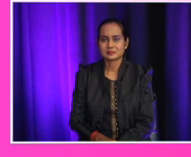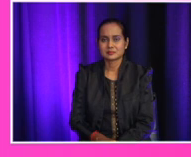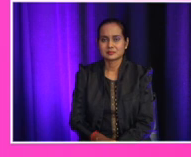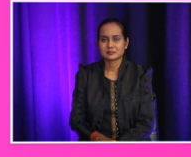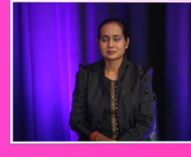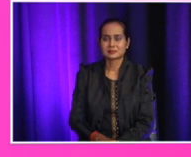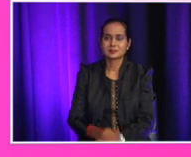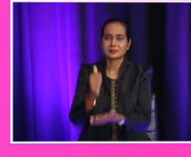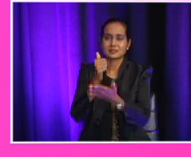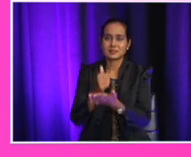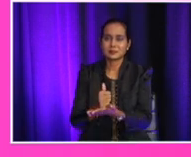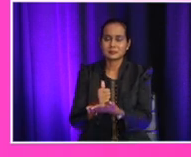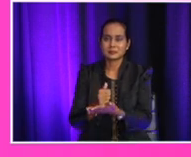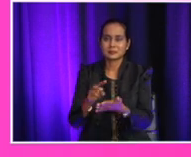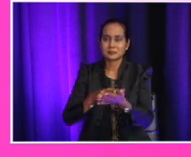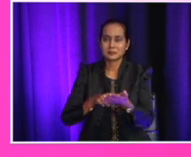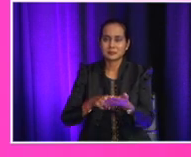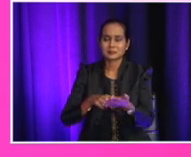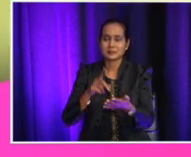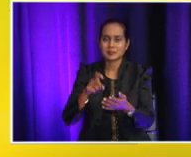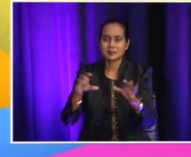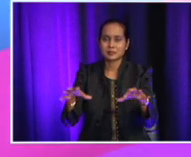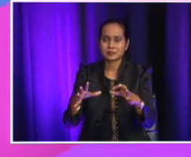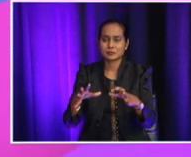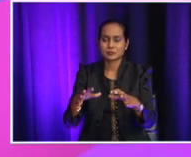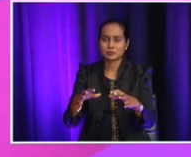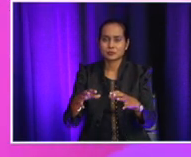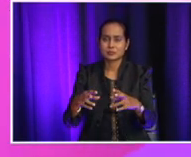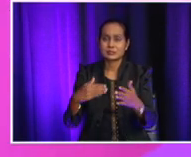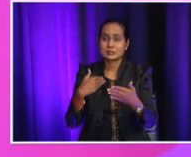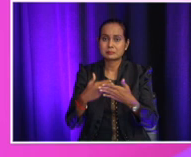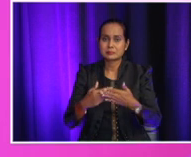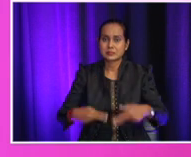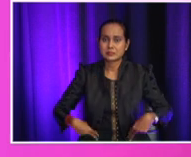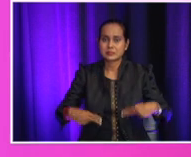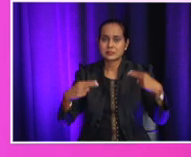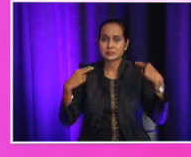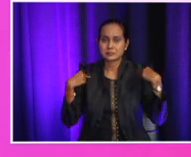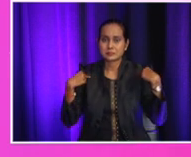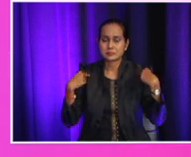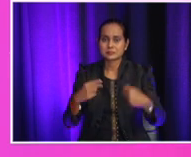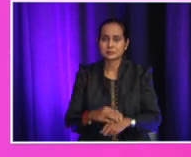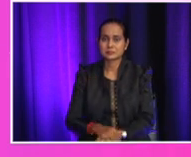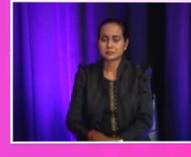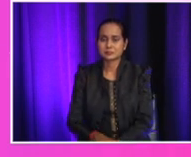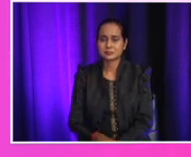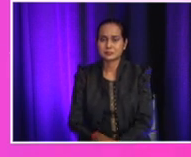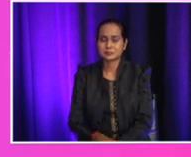amalan membaca ini sepatunya dilakukan sepanjang Hayat yaitu selagi Hayat dikandung badan bentukan